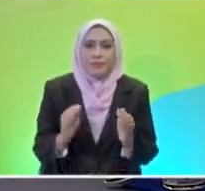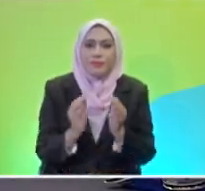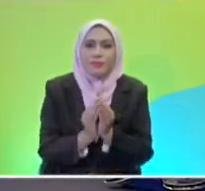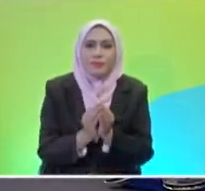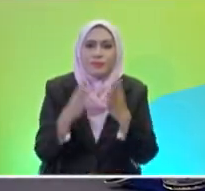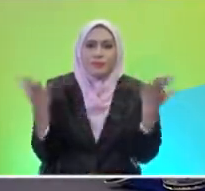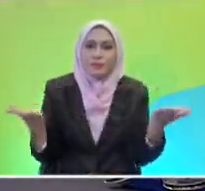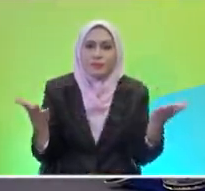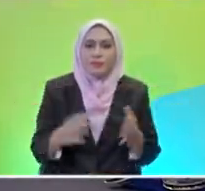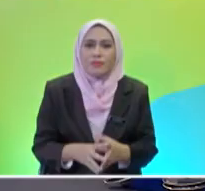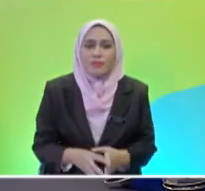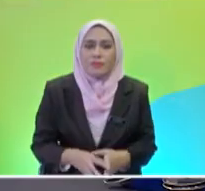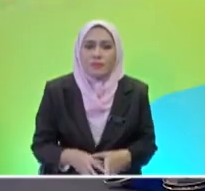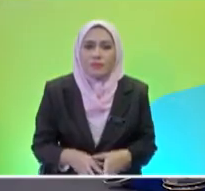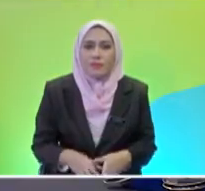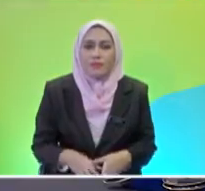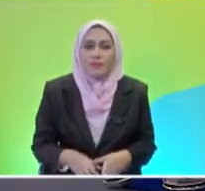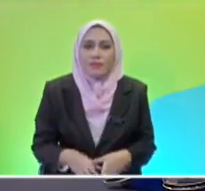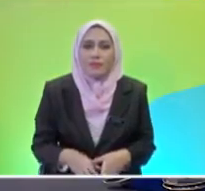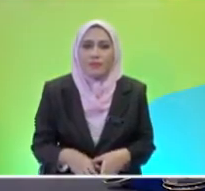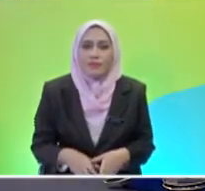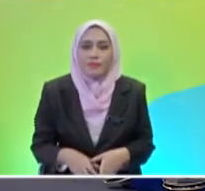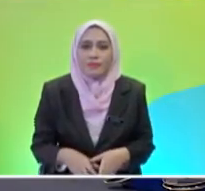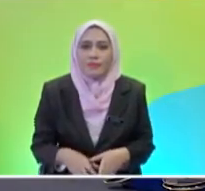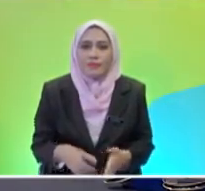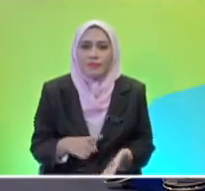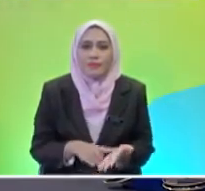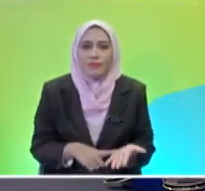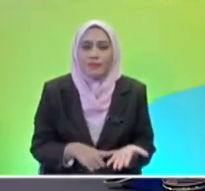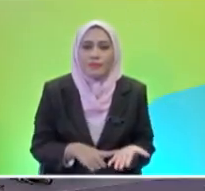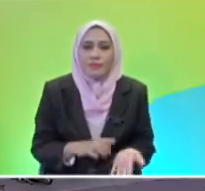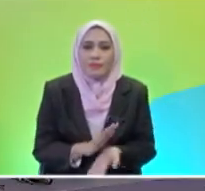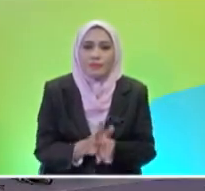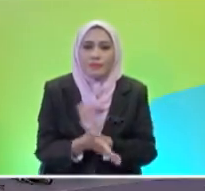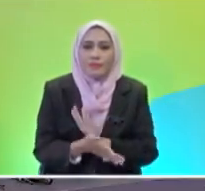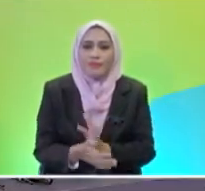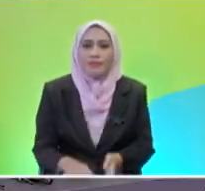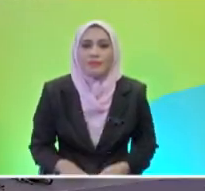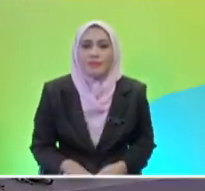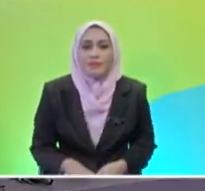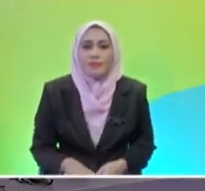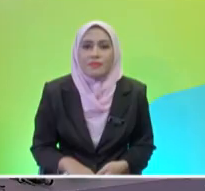kepompong pecah. Apa jadi, cikgu? Apa jadi, eh? Jadi?